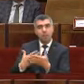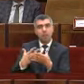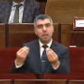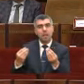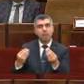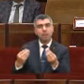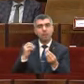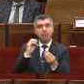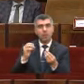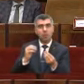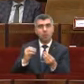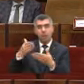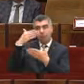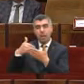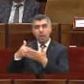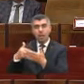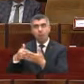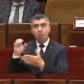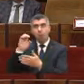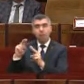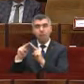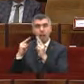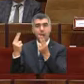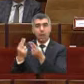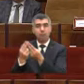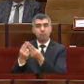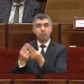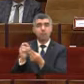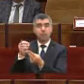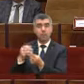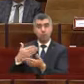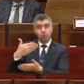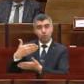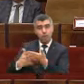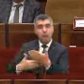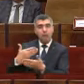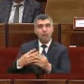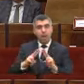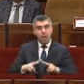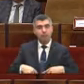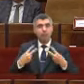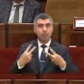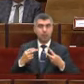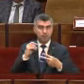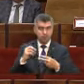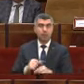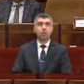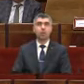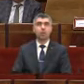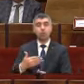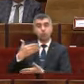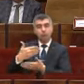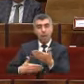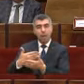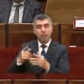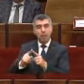الاداريه اللي مازال مغاربه المهجر محتاجينها وكتطلبها البلدان ديال المهجر، مثل شهادة الحياة ولا شهادة التحمل العائلي